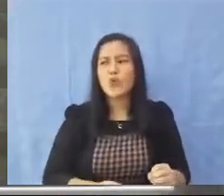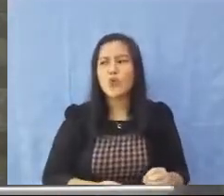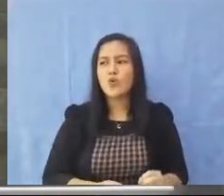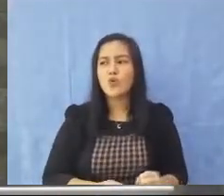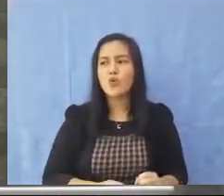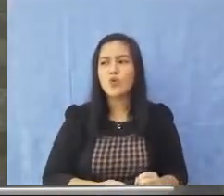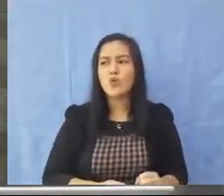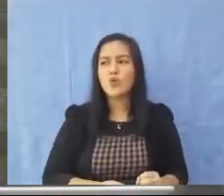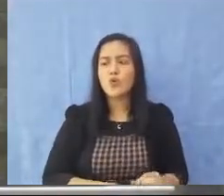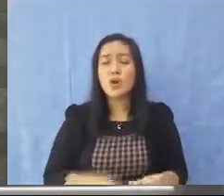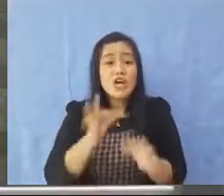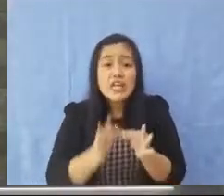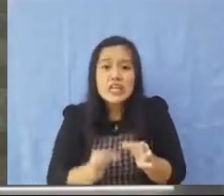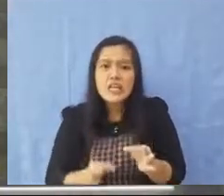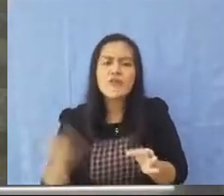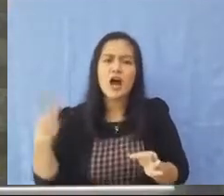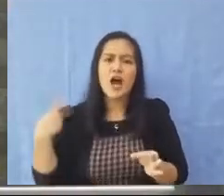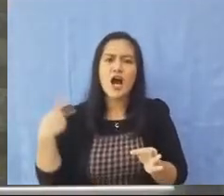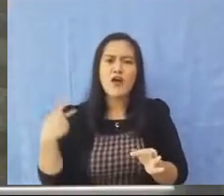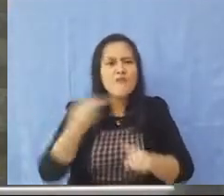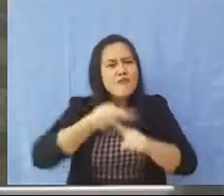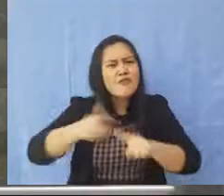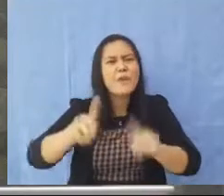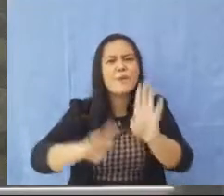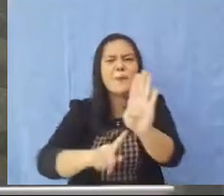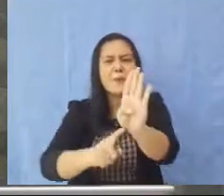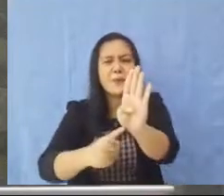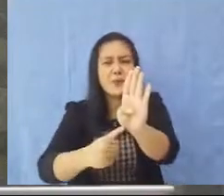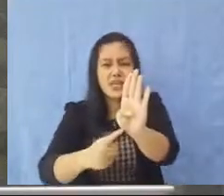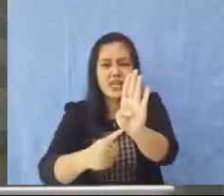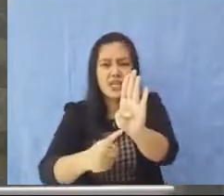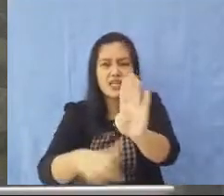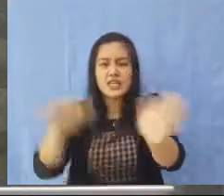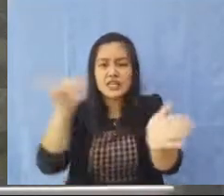na pinagpakita ang Diyos ng matindi niyang